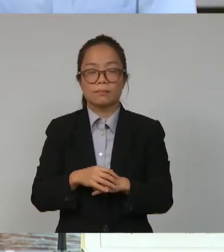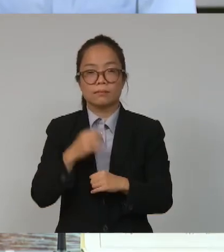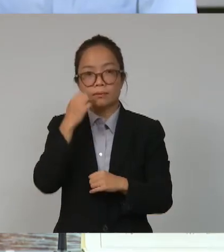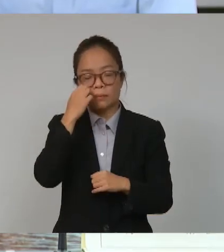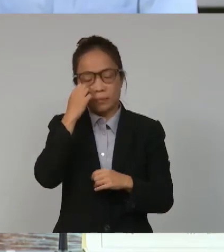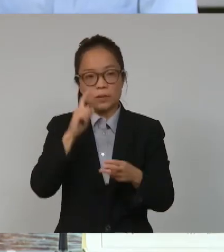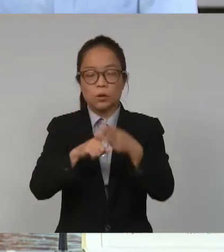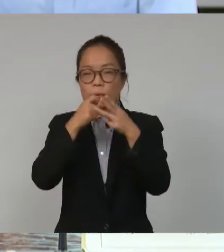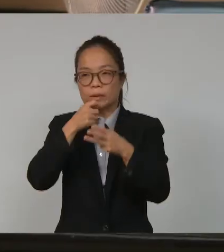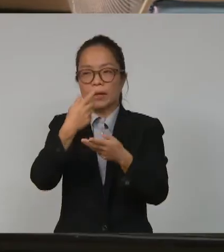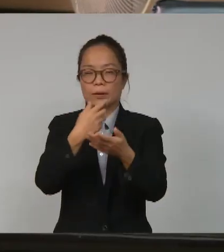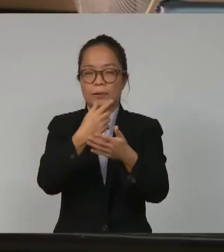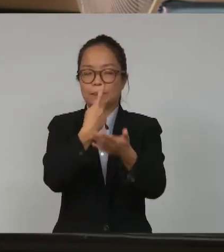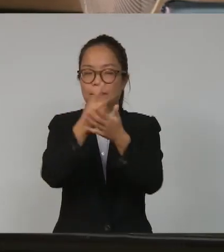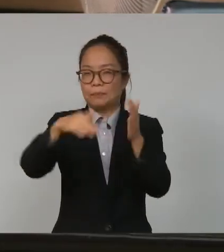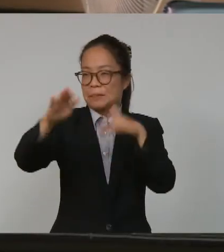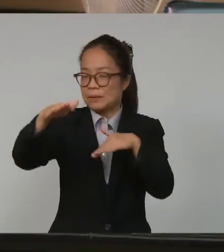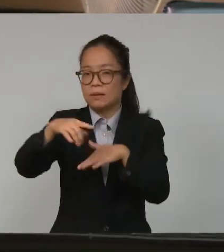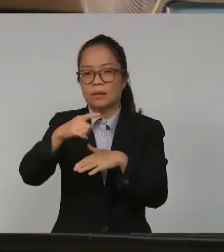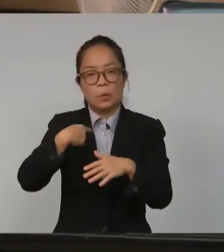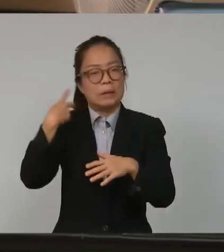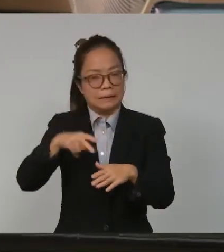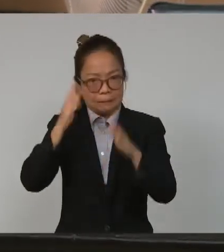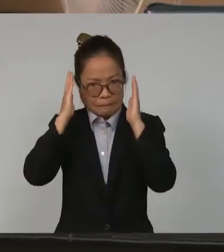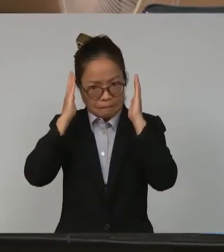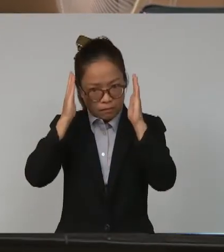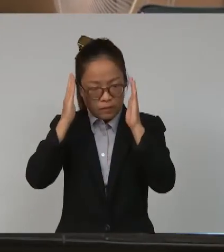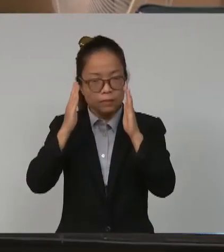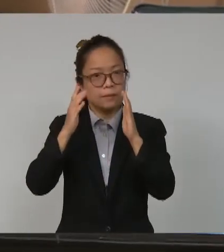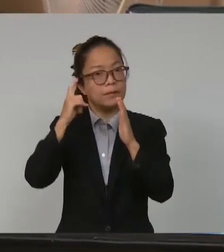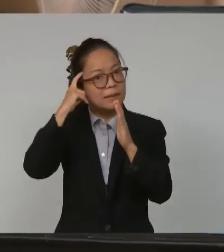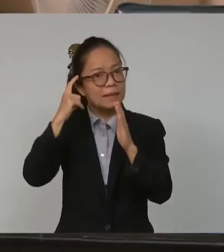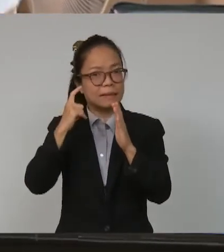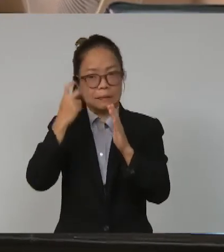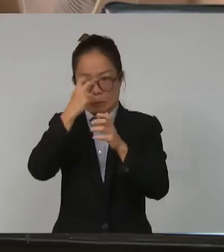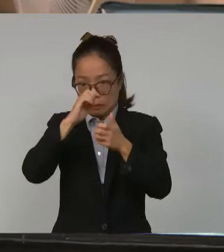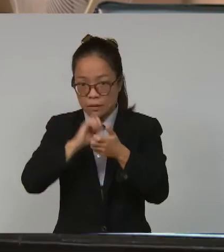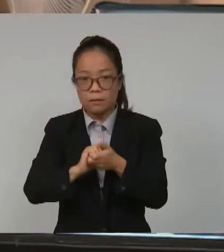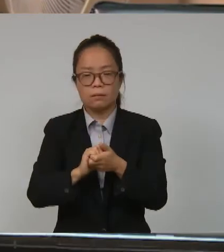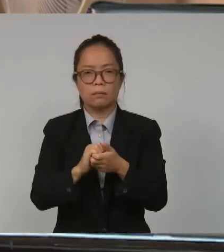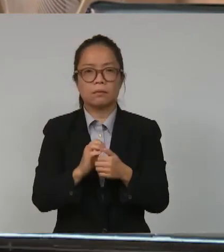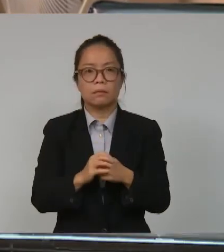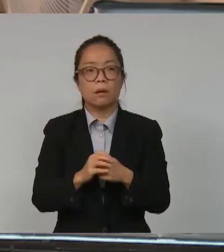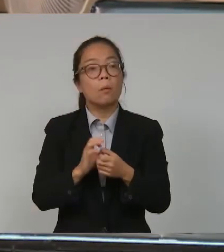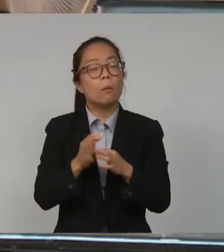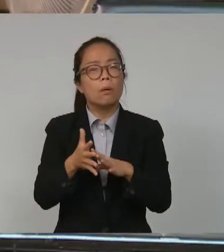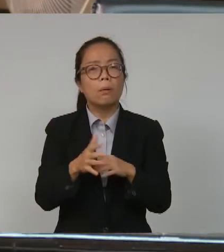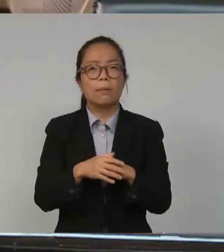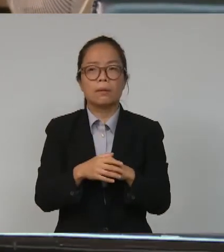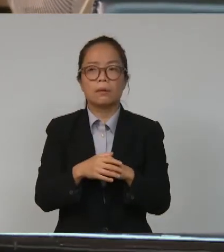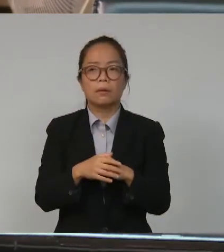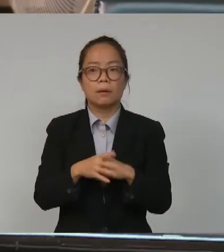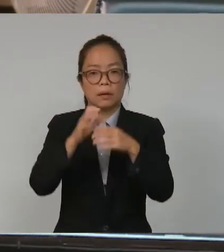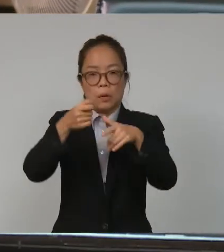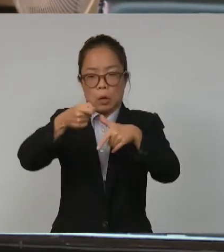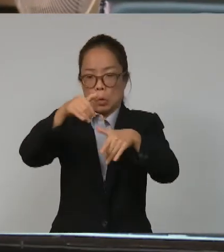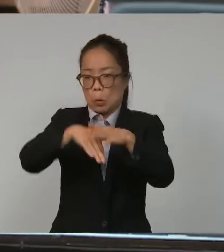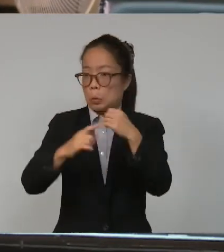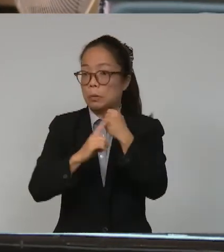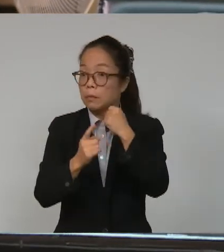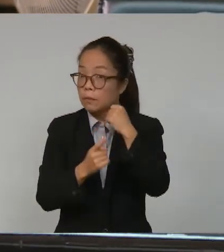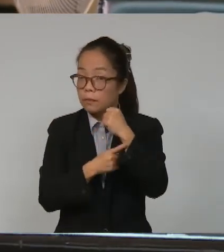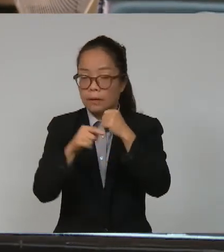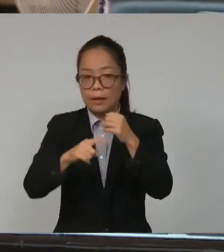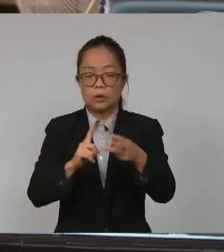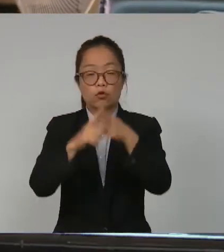主席，各位先进了，我这边还是很严肃的想要确认呢，因为公投法的